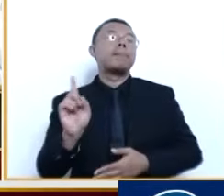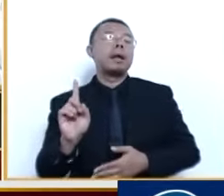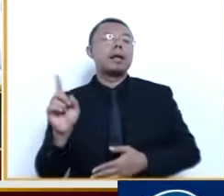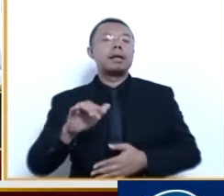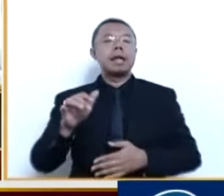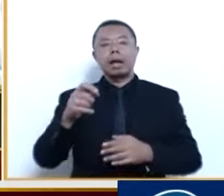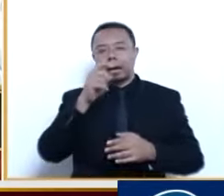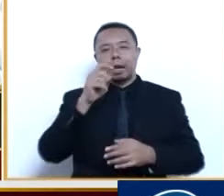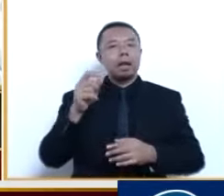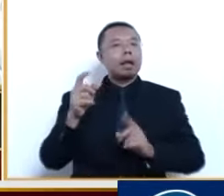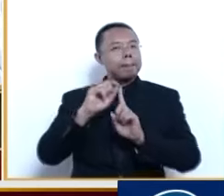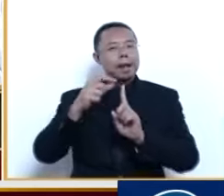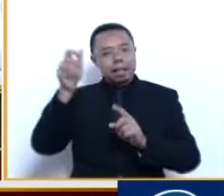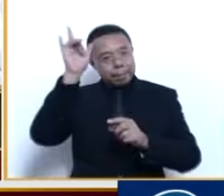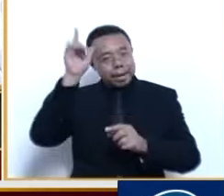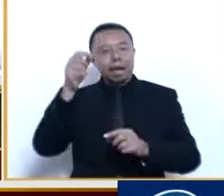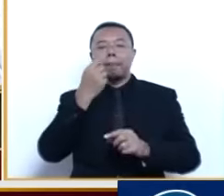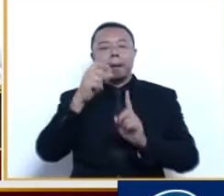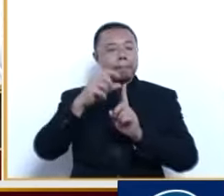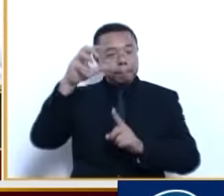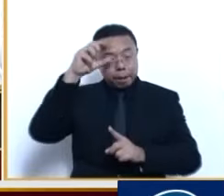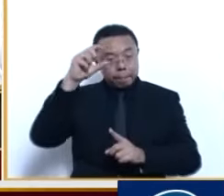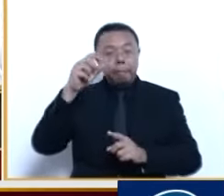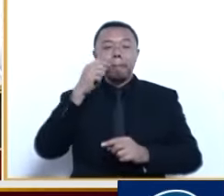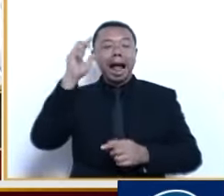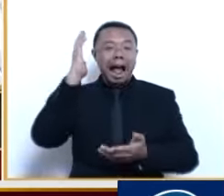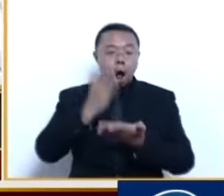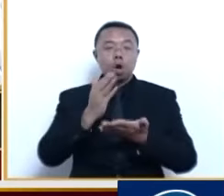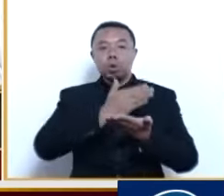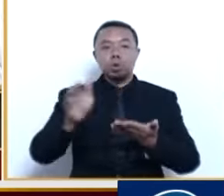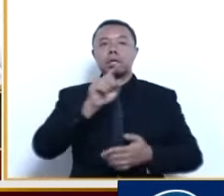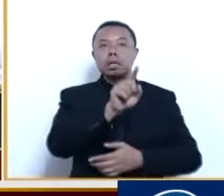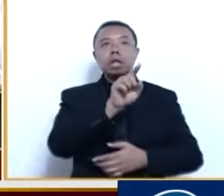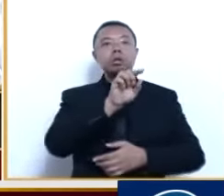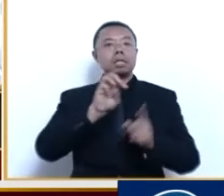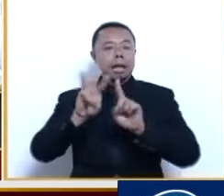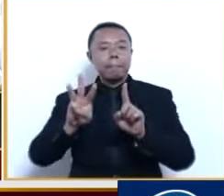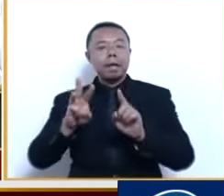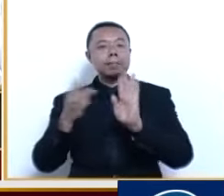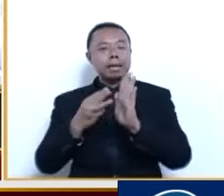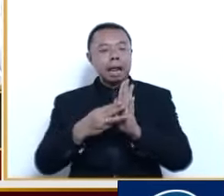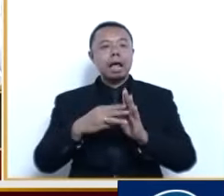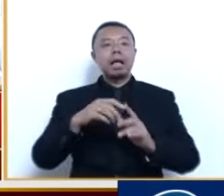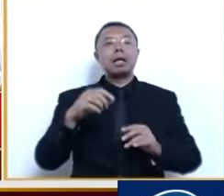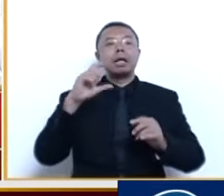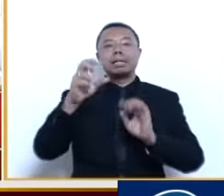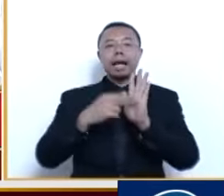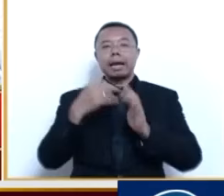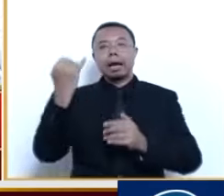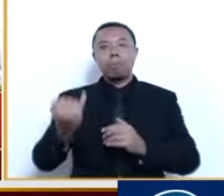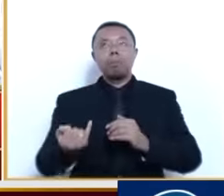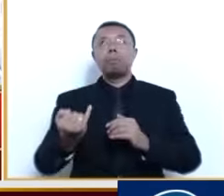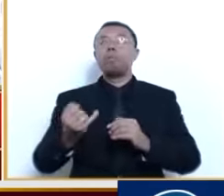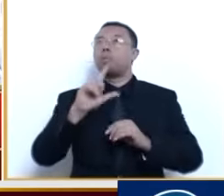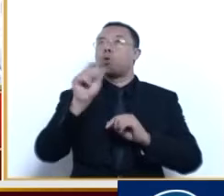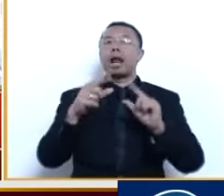partainya Mas Pram Pak Ahok itu menggusur 113 kasus penggusuran CNN April 2016